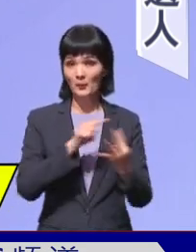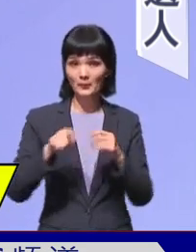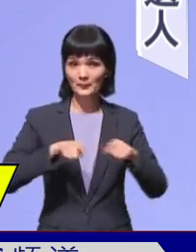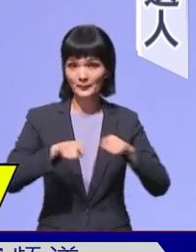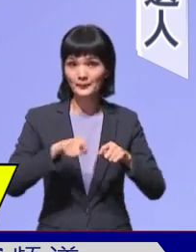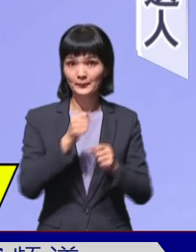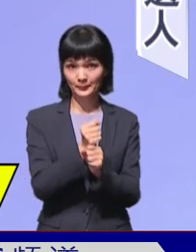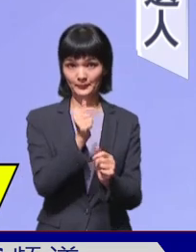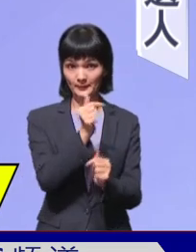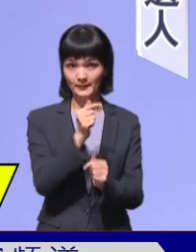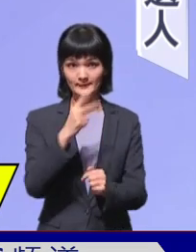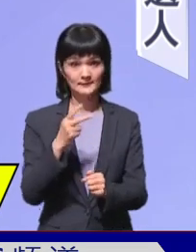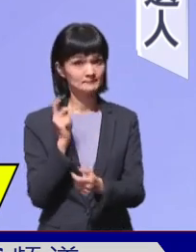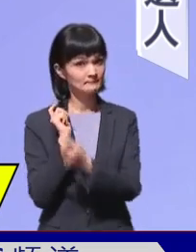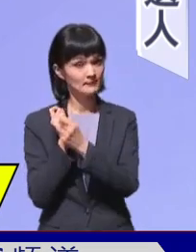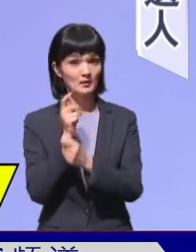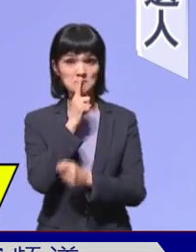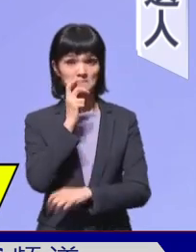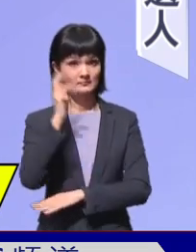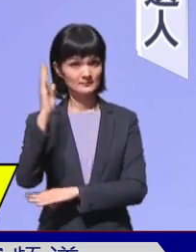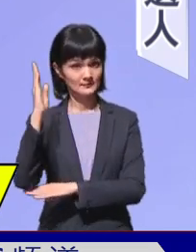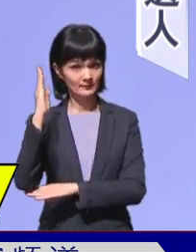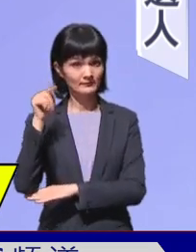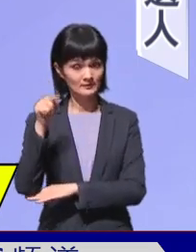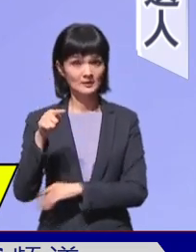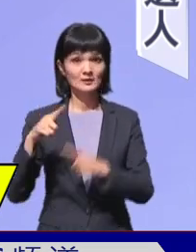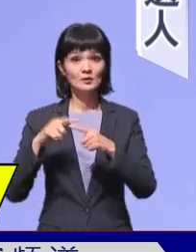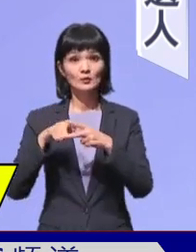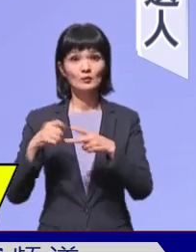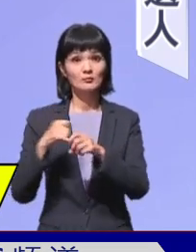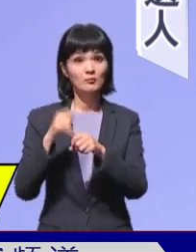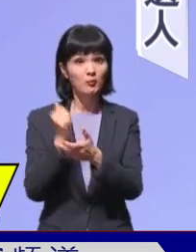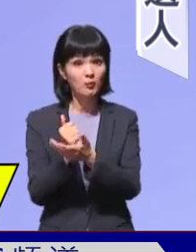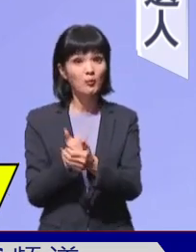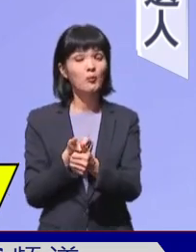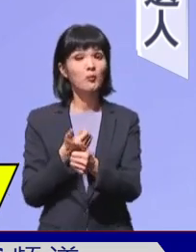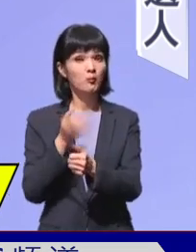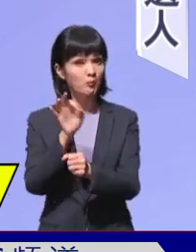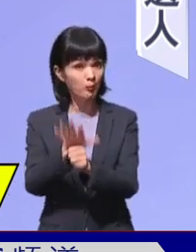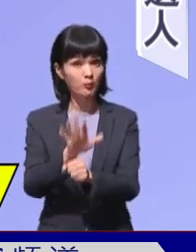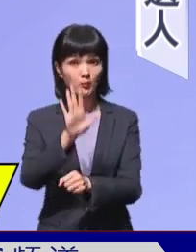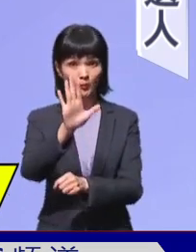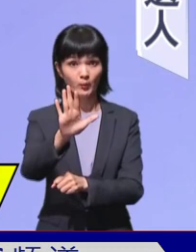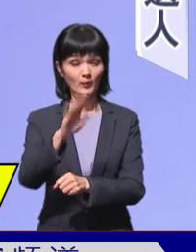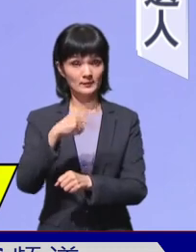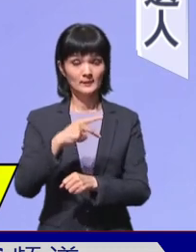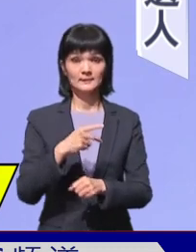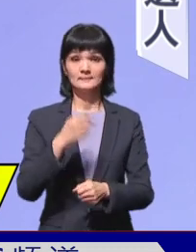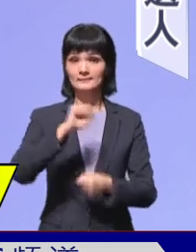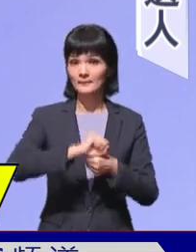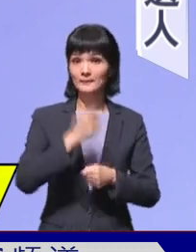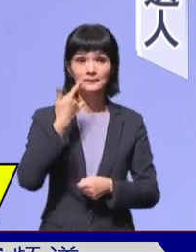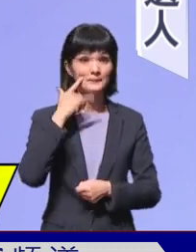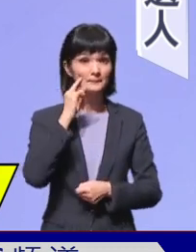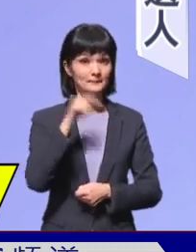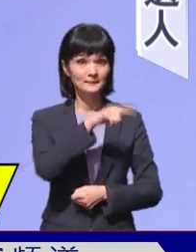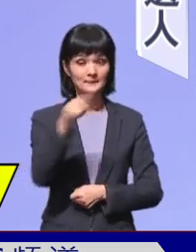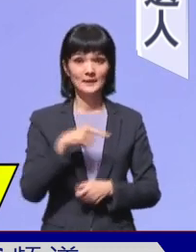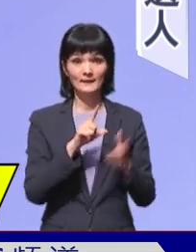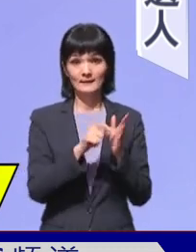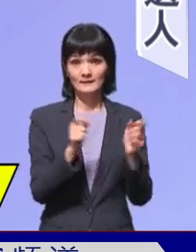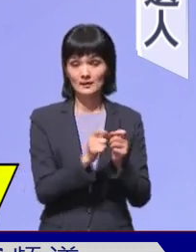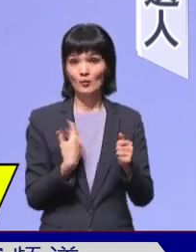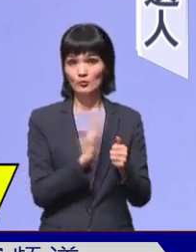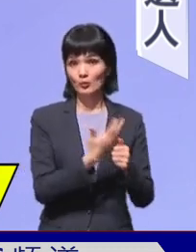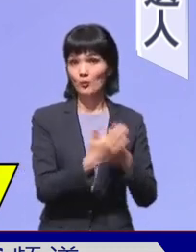好，加上我们近来国家中央的一个人工生殖的补助，那加上我们的爸爸妈妈又能够有临托的体